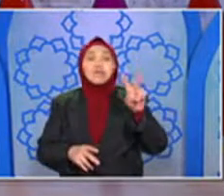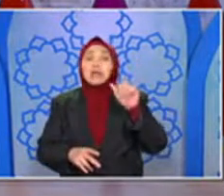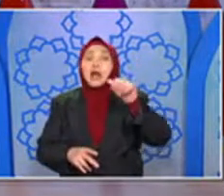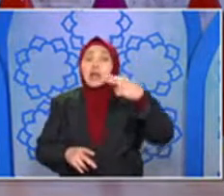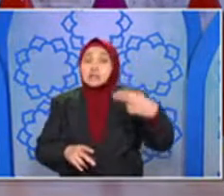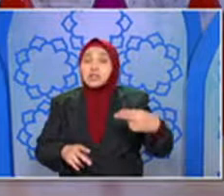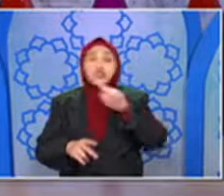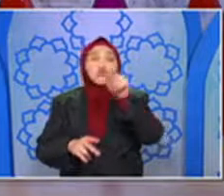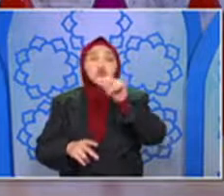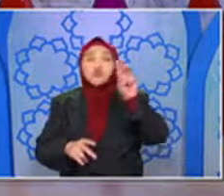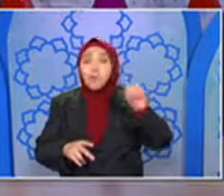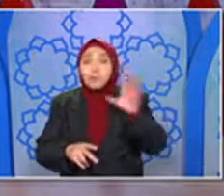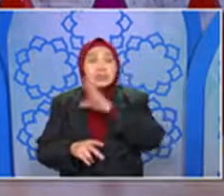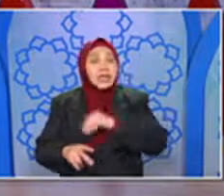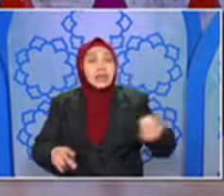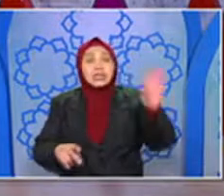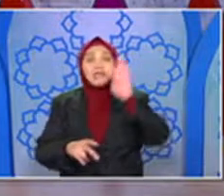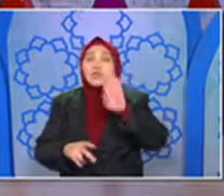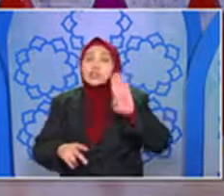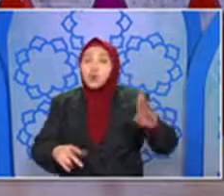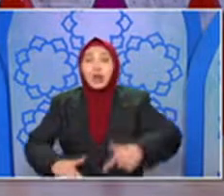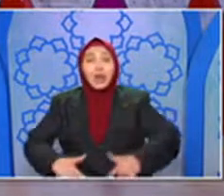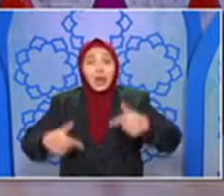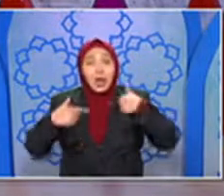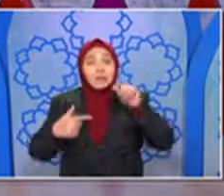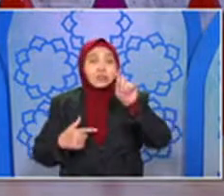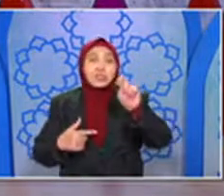talian Zoom dan juga di Facebook Live TV